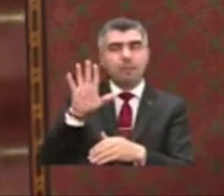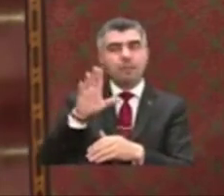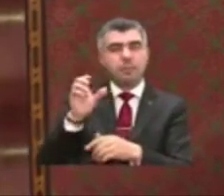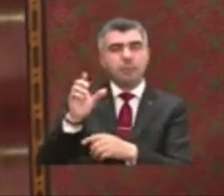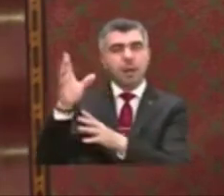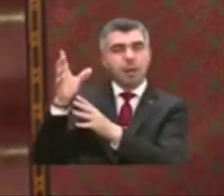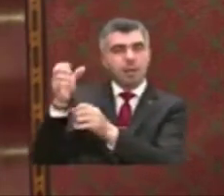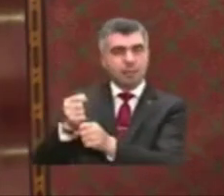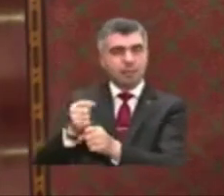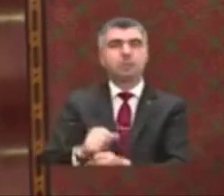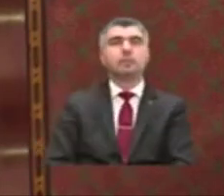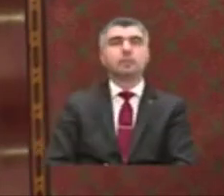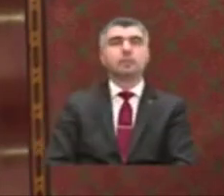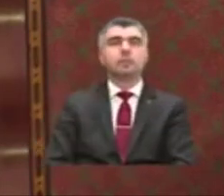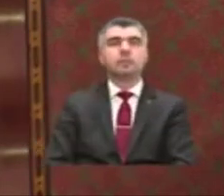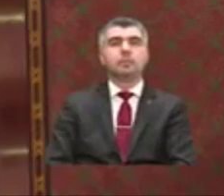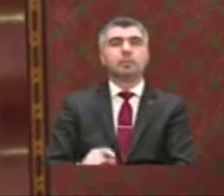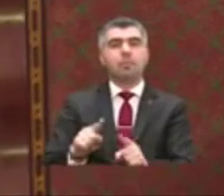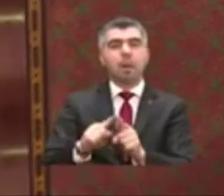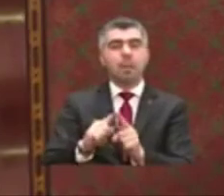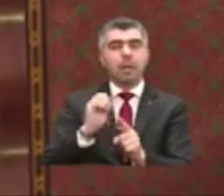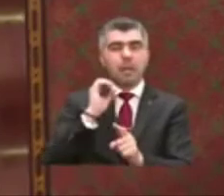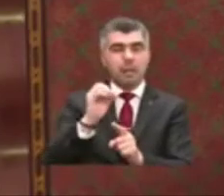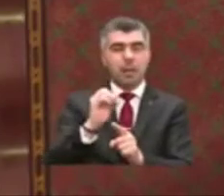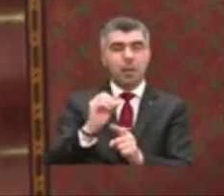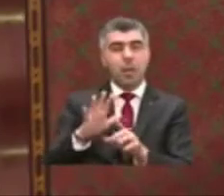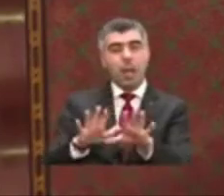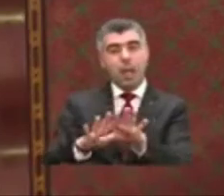اللي تتربط ما بين تيزنيت